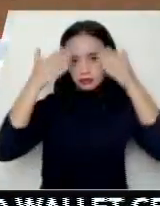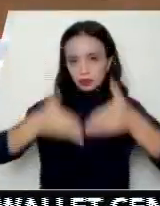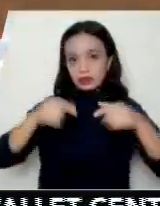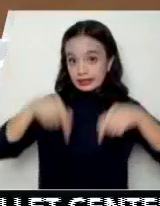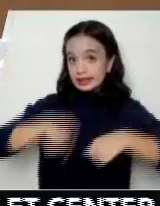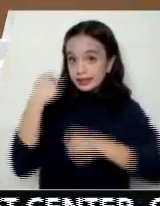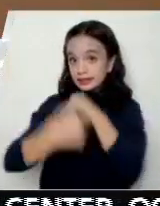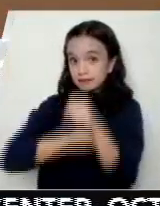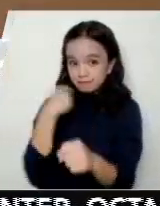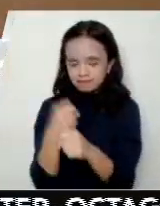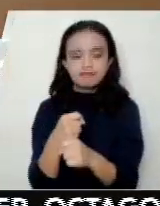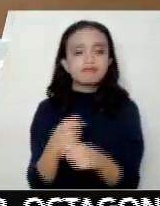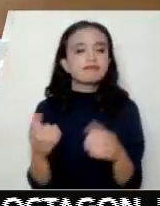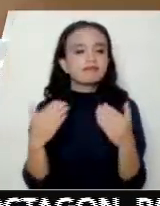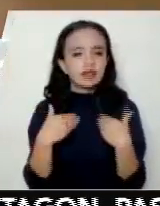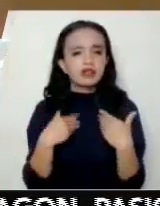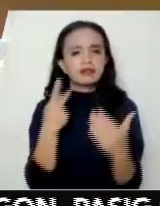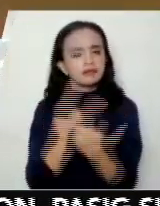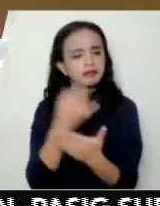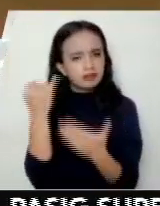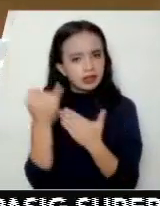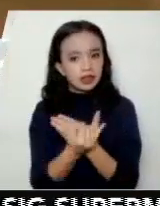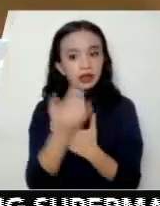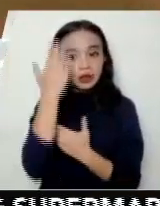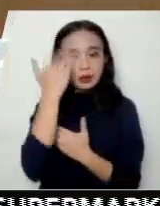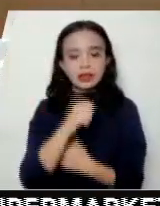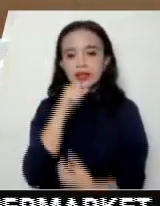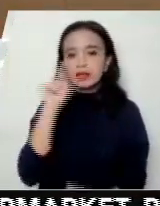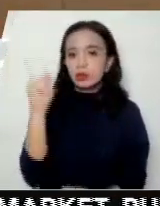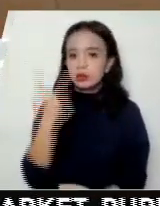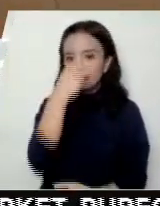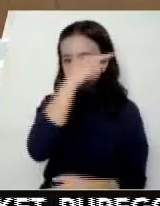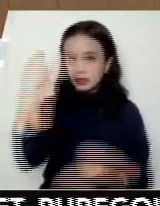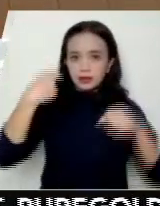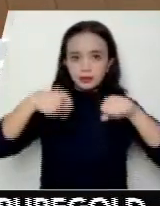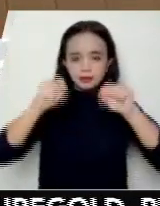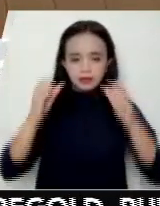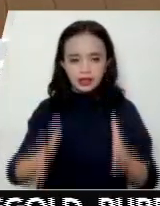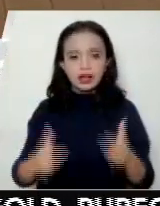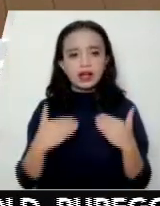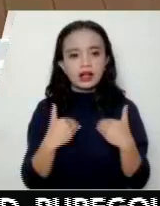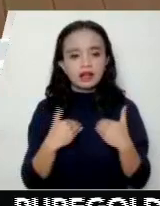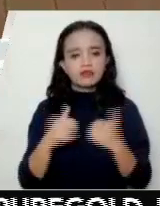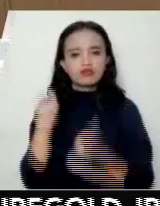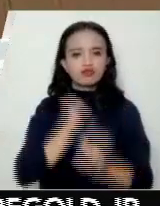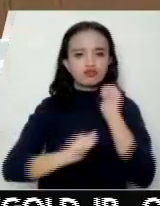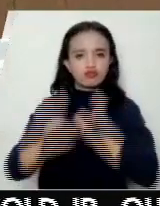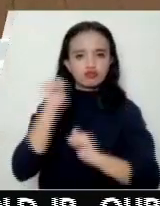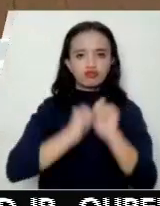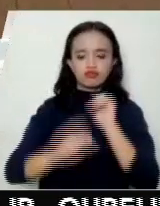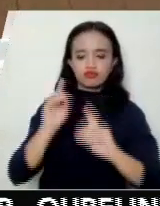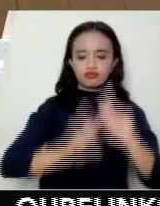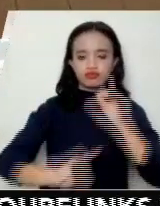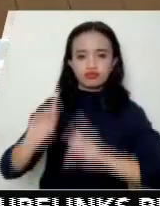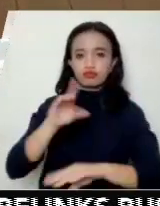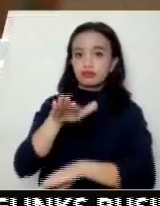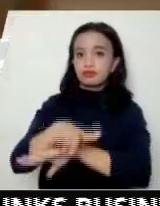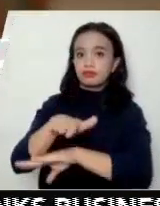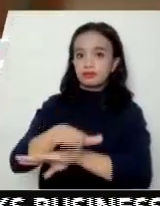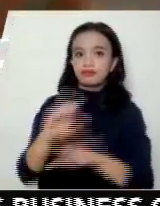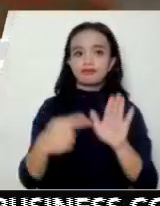sunod-sunod ang kanyang projects dahil Bukod sa black Rider bibida rin siya sa isang drama series sa afternoon